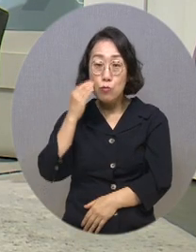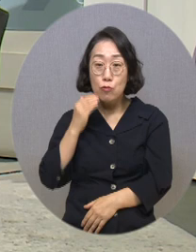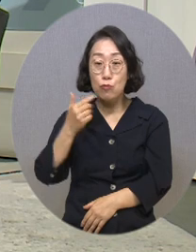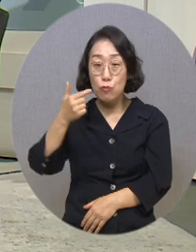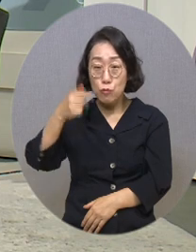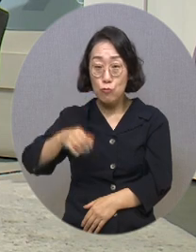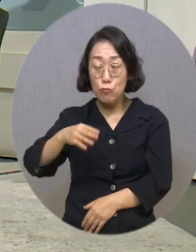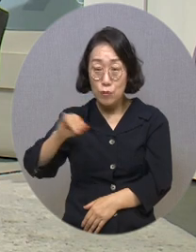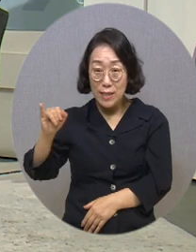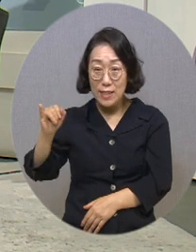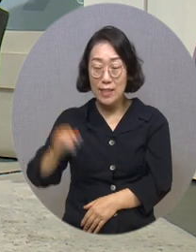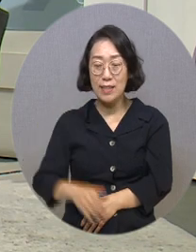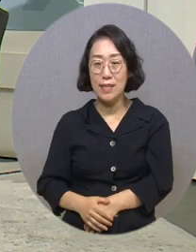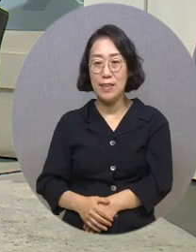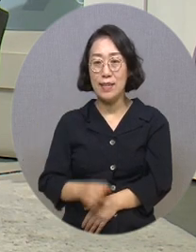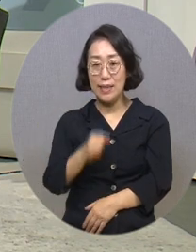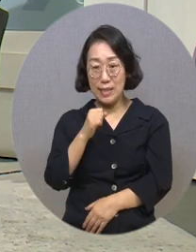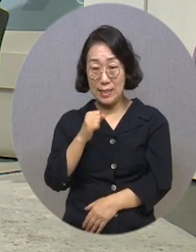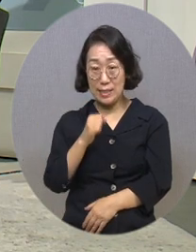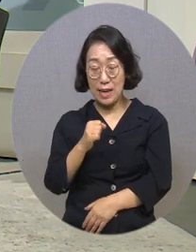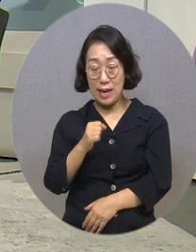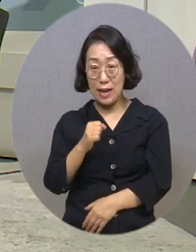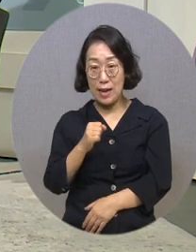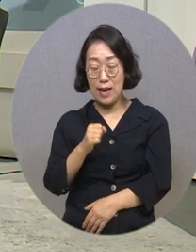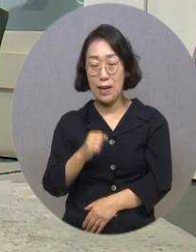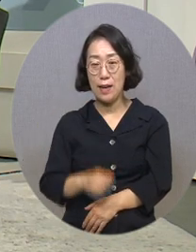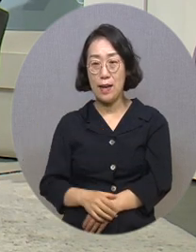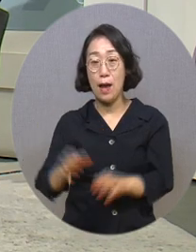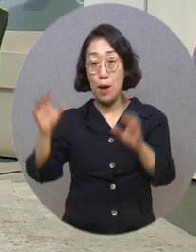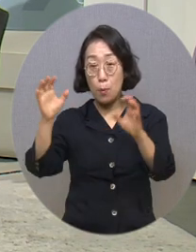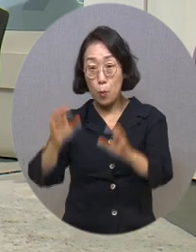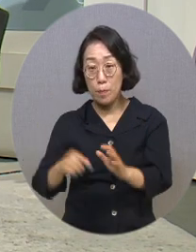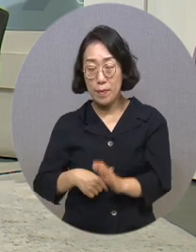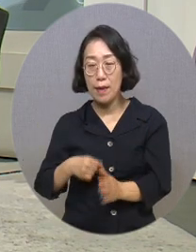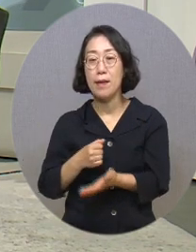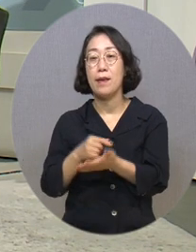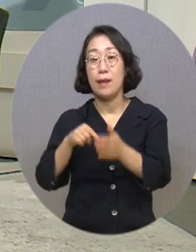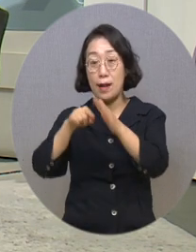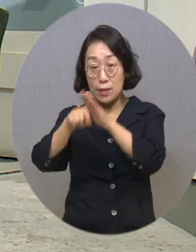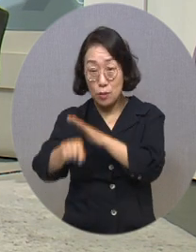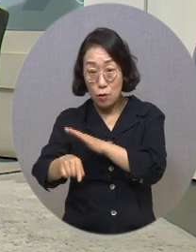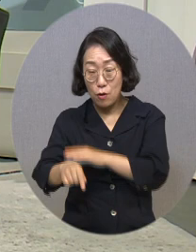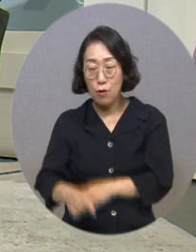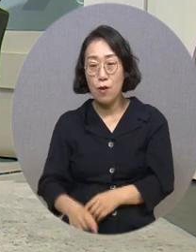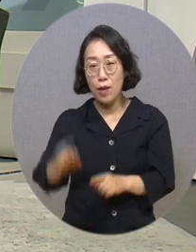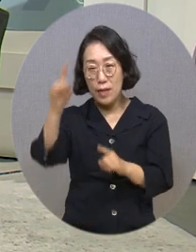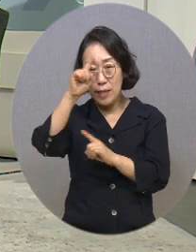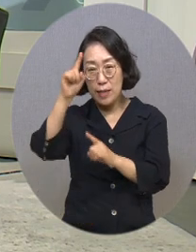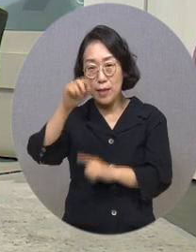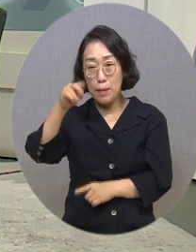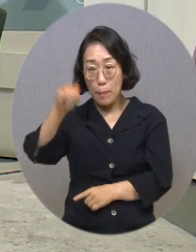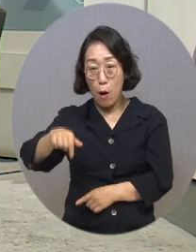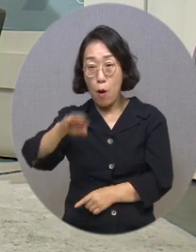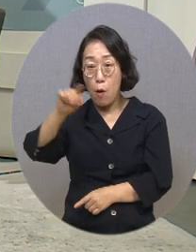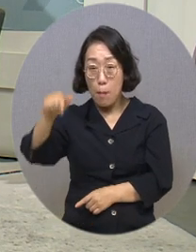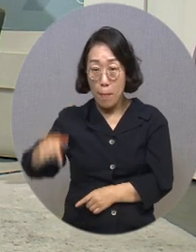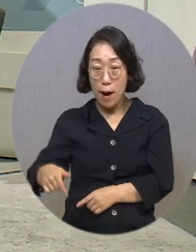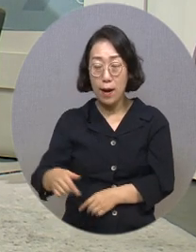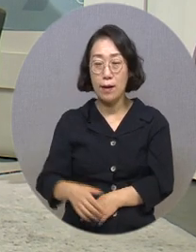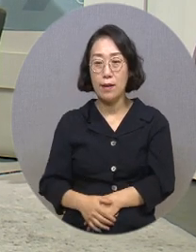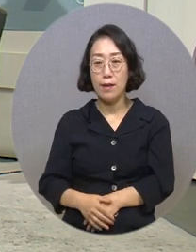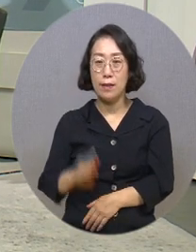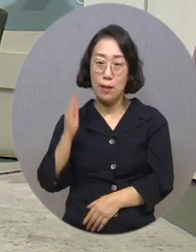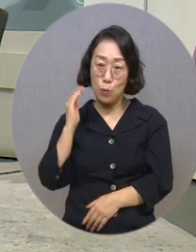발대식에 가갖고 거기 가서 이명박 대통령이 나오시길래 아 우리 손자가 대통령하고 사진 찍는